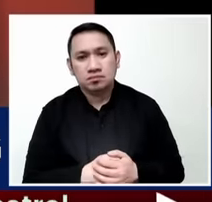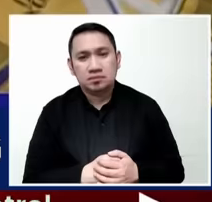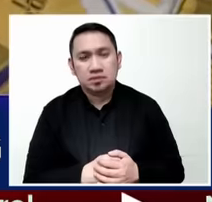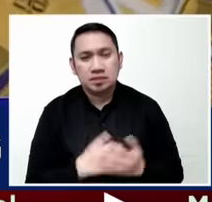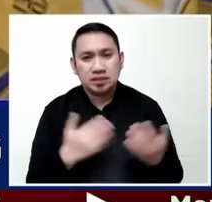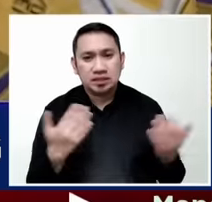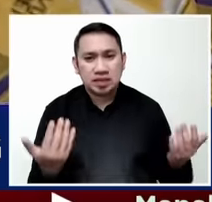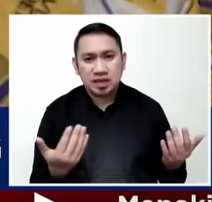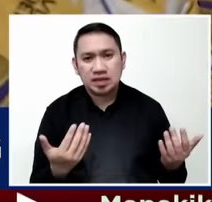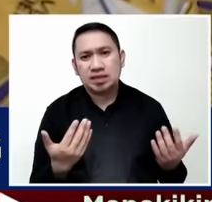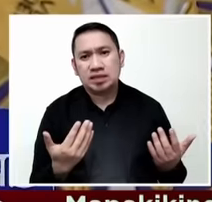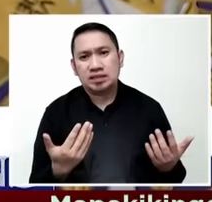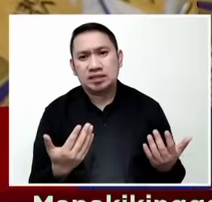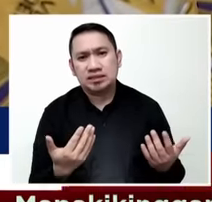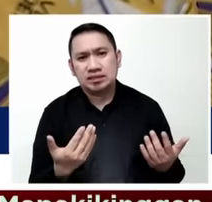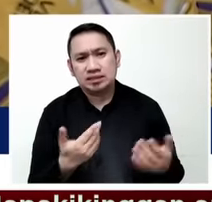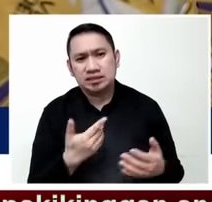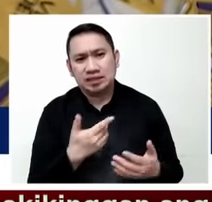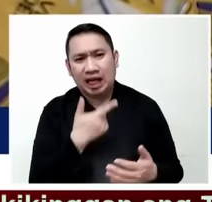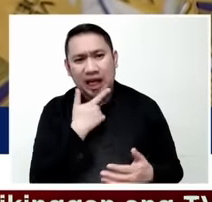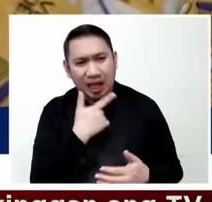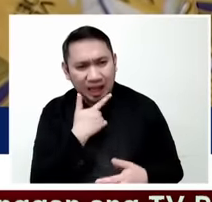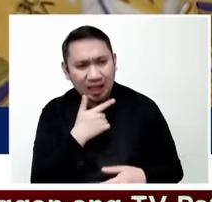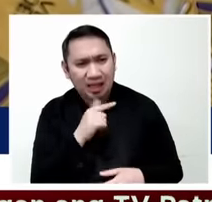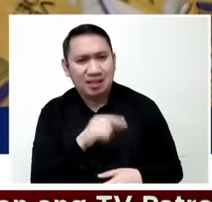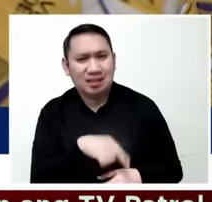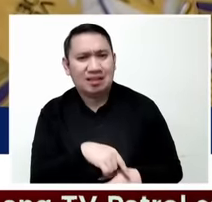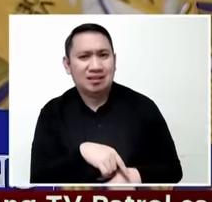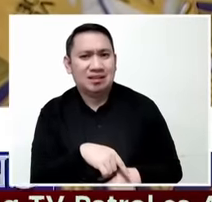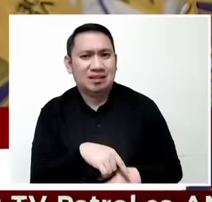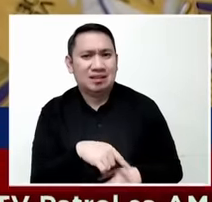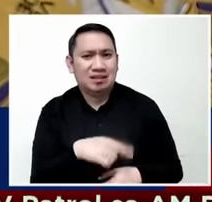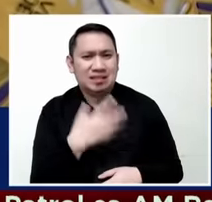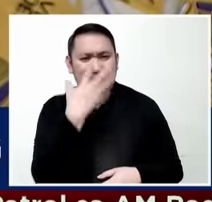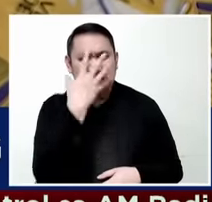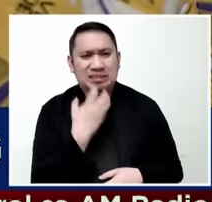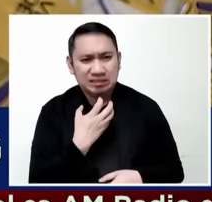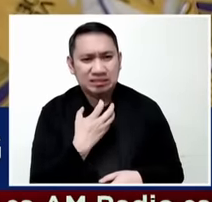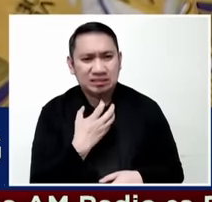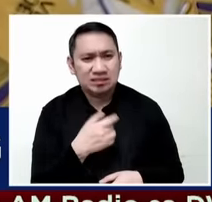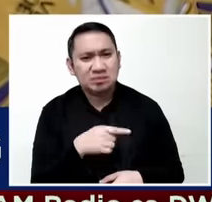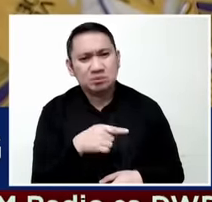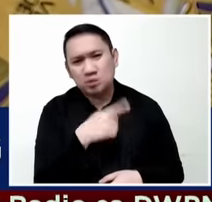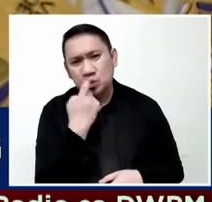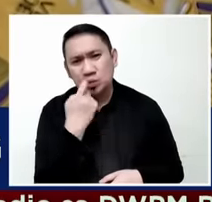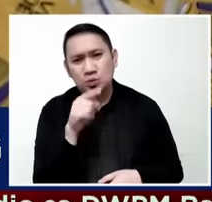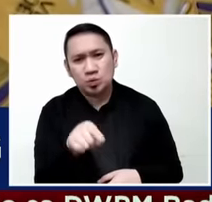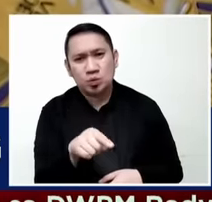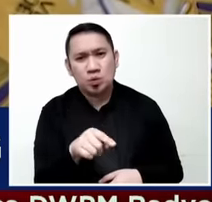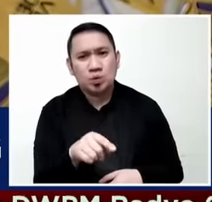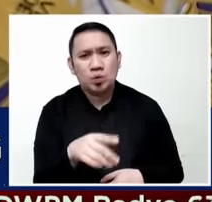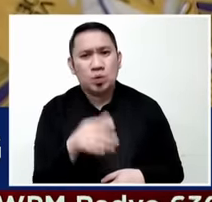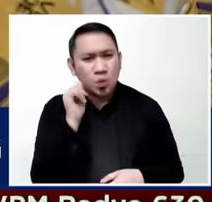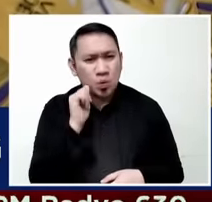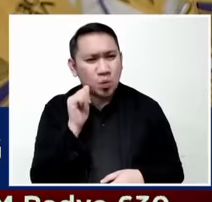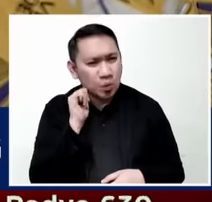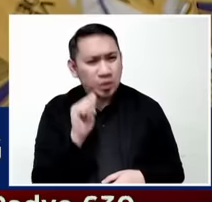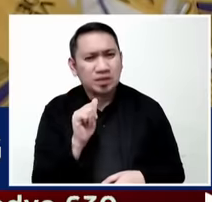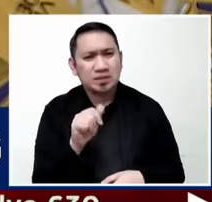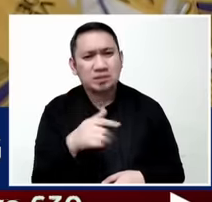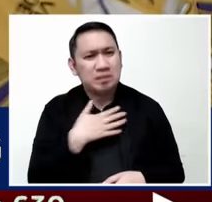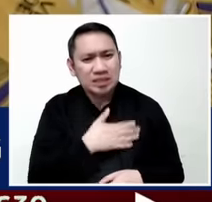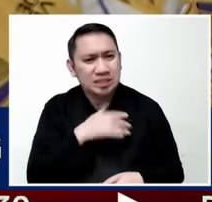at nakakagalit. Nakakatuwa dahil siyempre minahuli kami. Nakakagalit dahil despite the fact na sinasabi na natin na wag na wag niyong gagawin